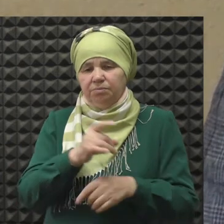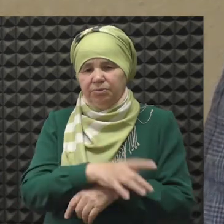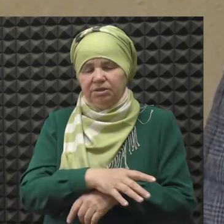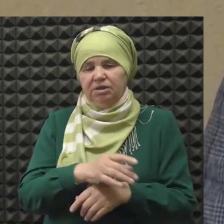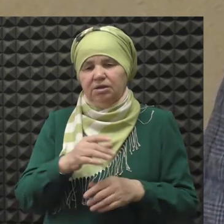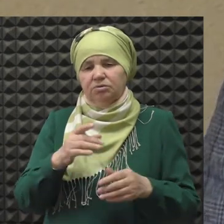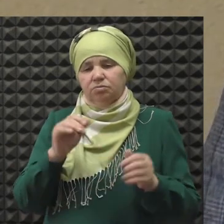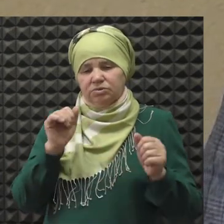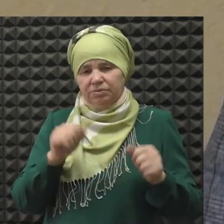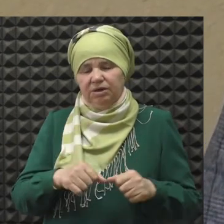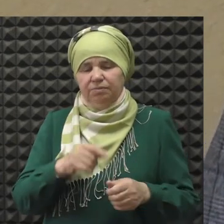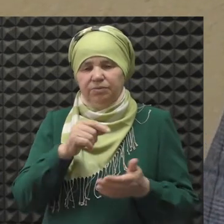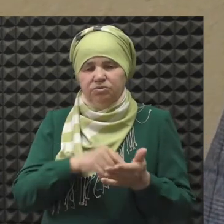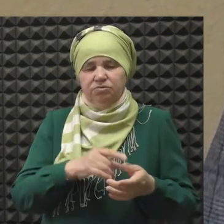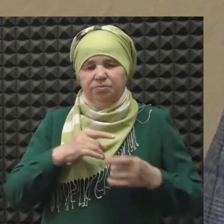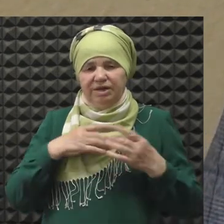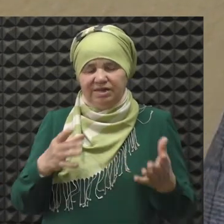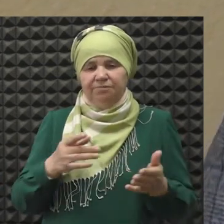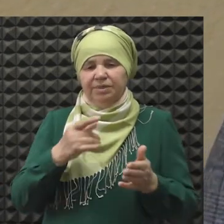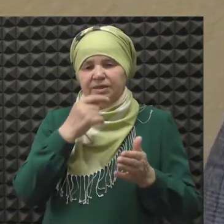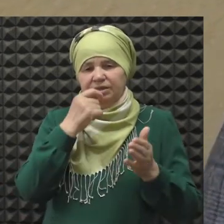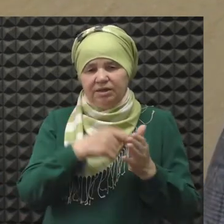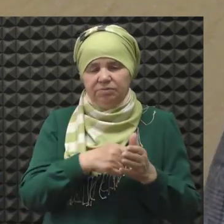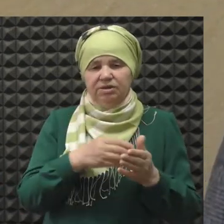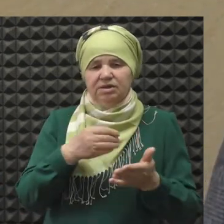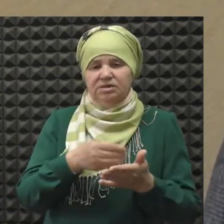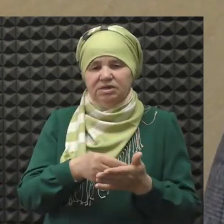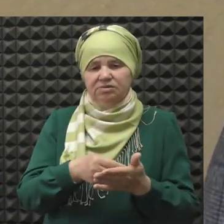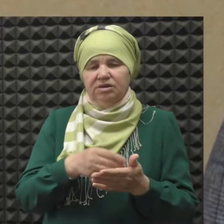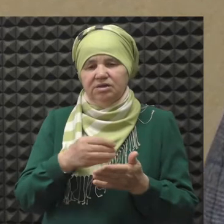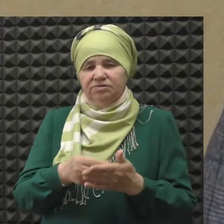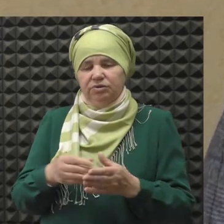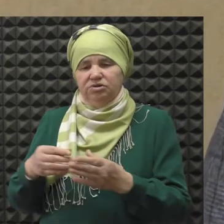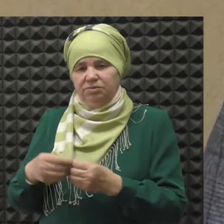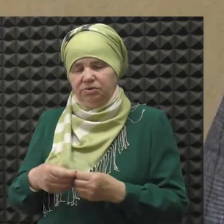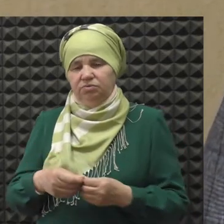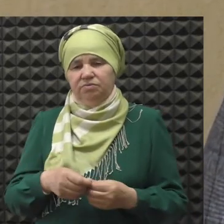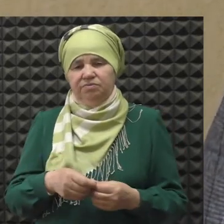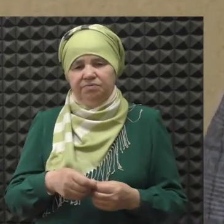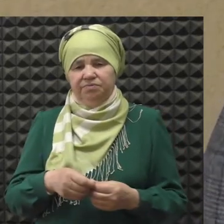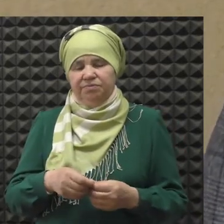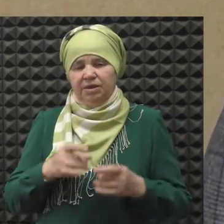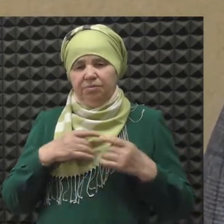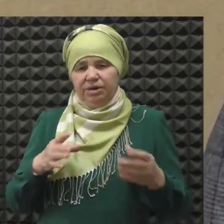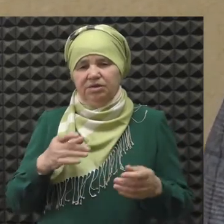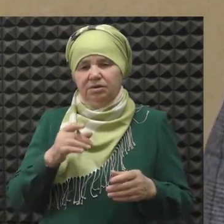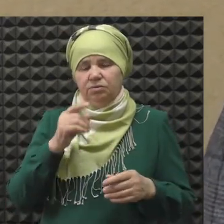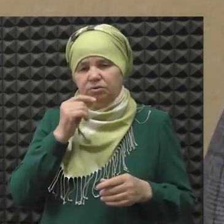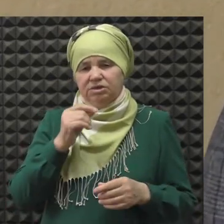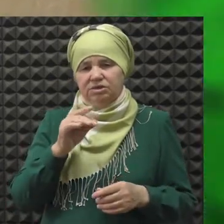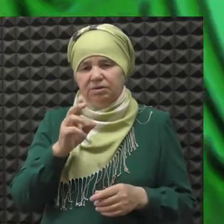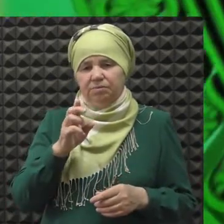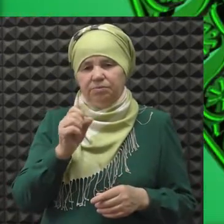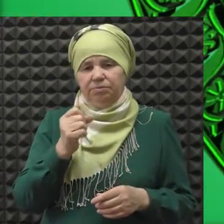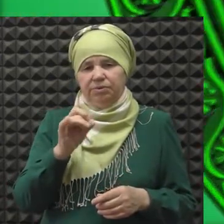неимущие мусульмане тоже смогли почувствовать праздник и накормить на эти средства свою семью в праздник Ураза Байрам.